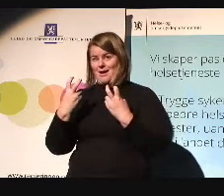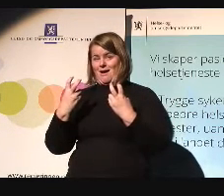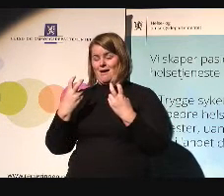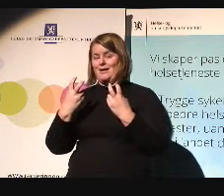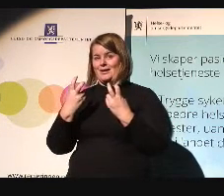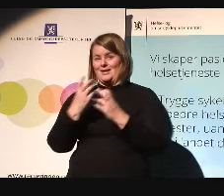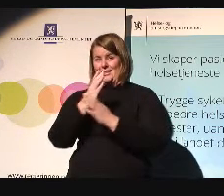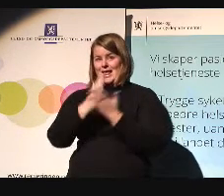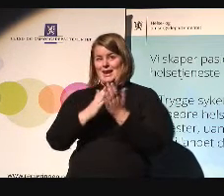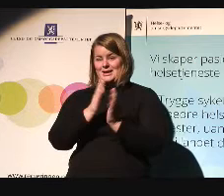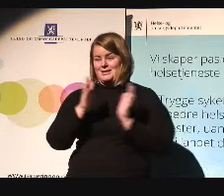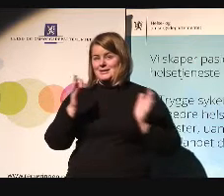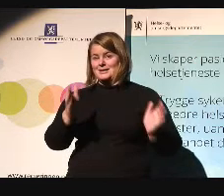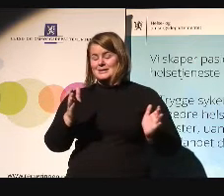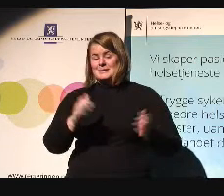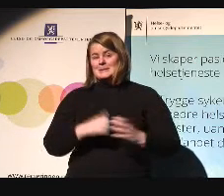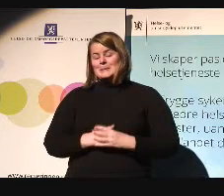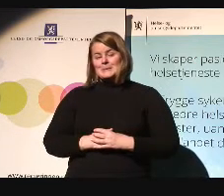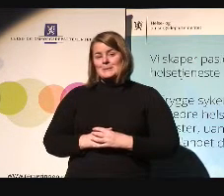seminardelen.